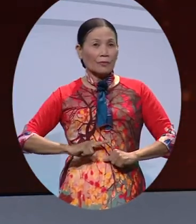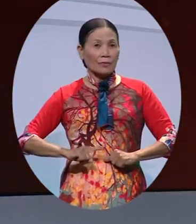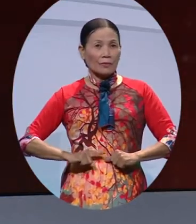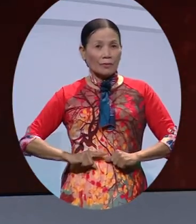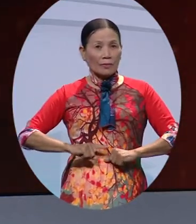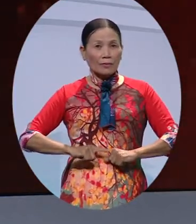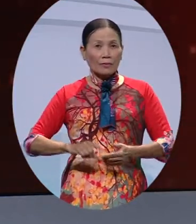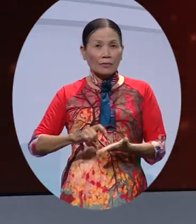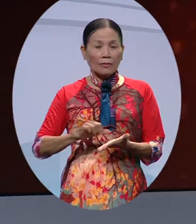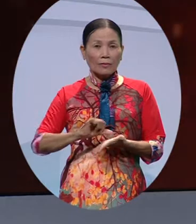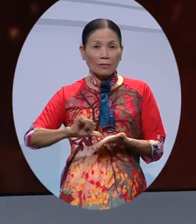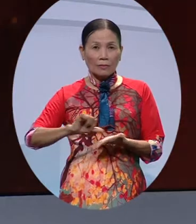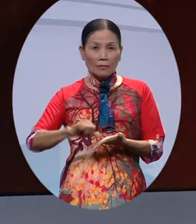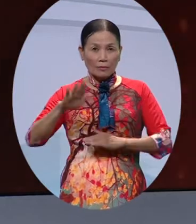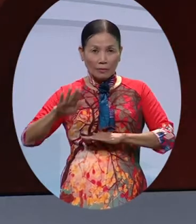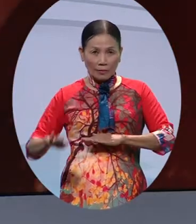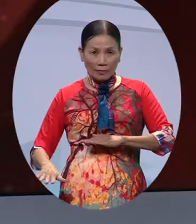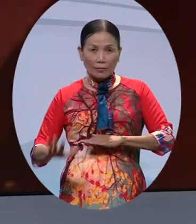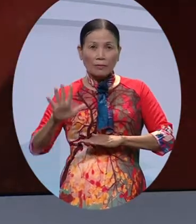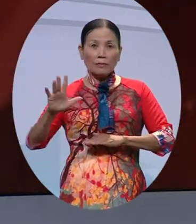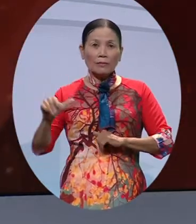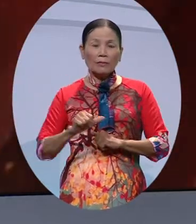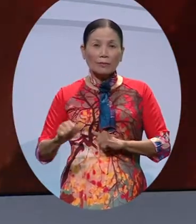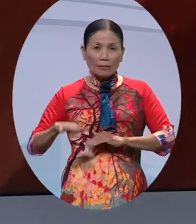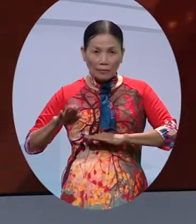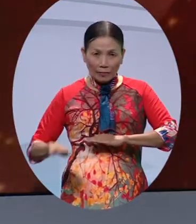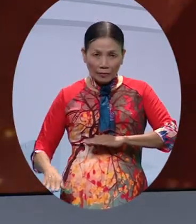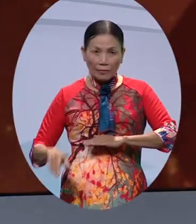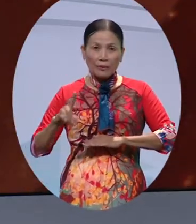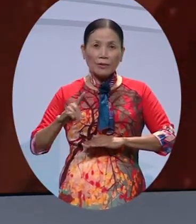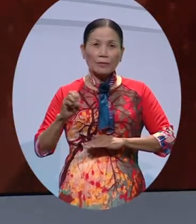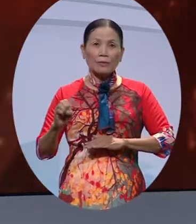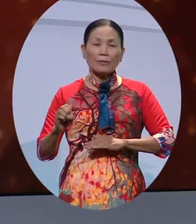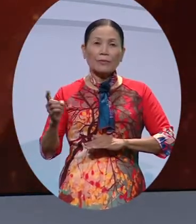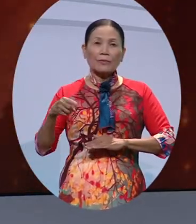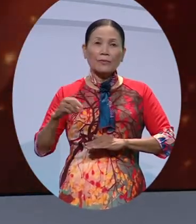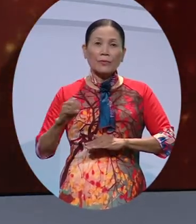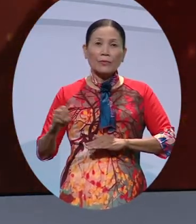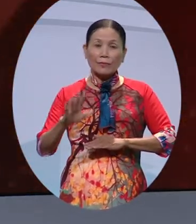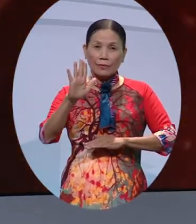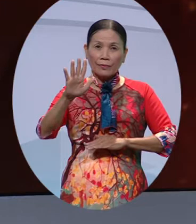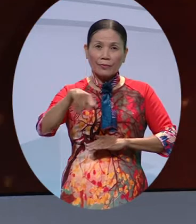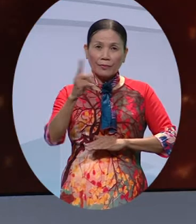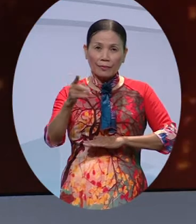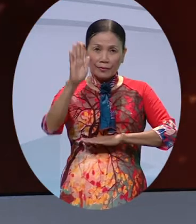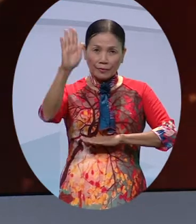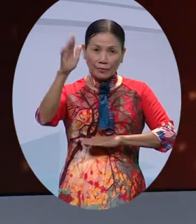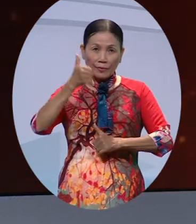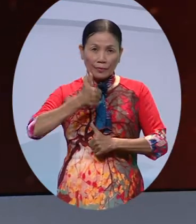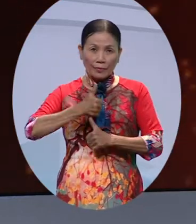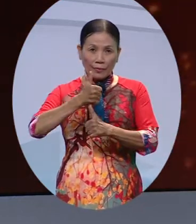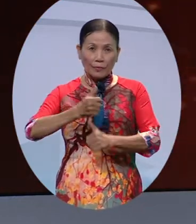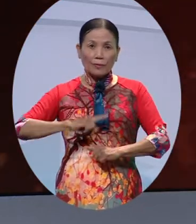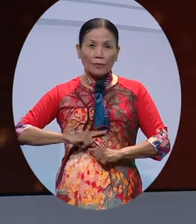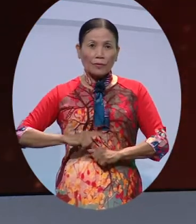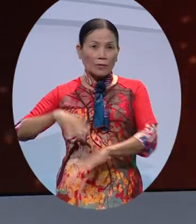giảm 50% và dự kiến sẽ tiếp tục giảm mạnh tới hơn 90% trong 5 ngày tới do các nguyên nhân. Chính phủ Trung Quốc đã có nhiều động thái